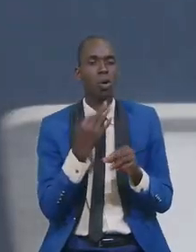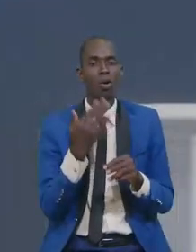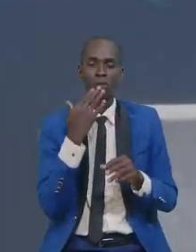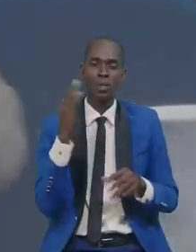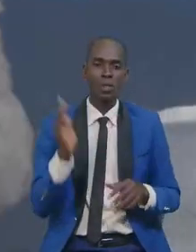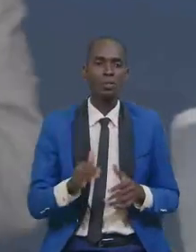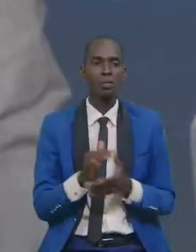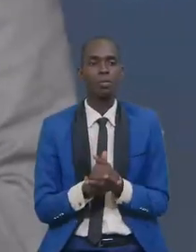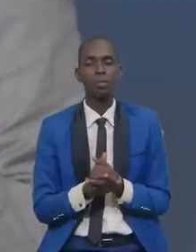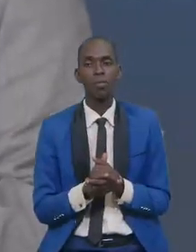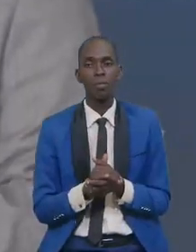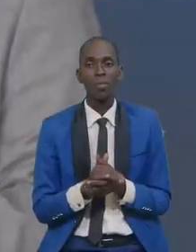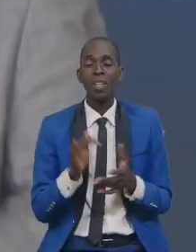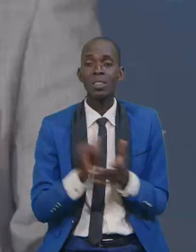mal.